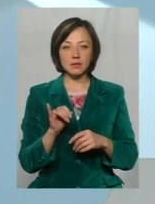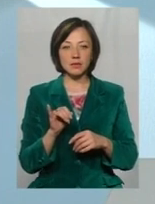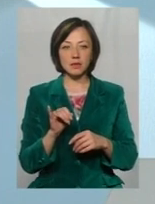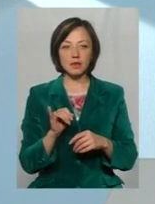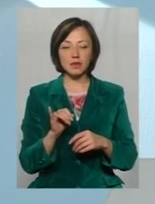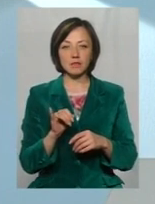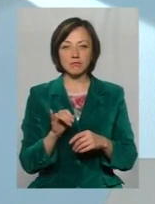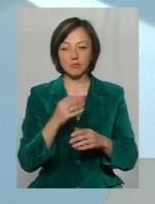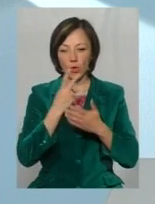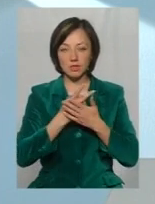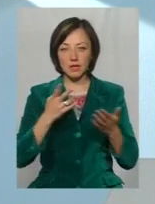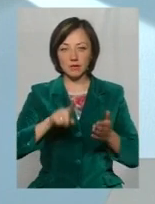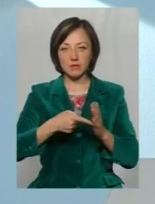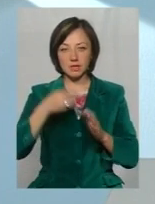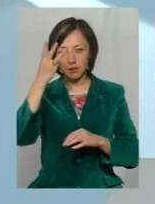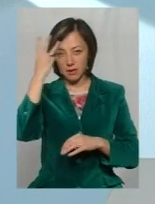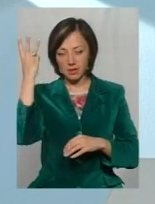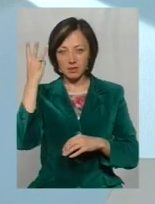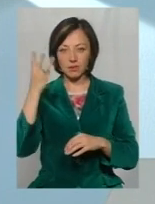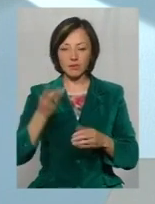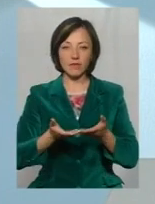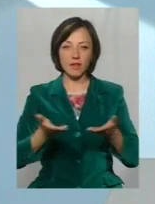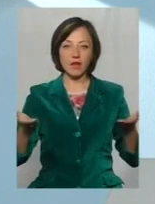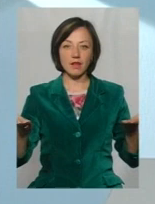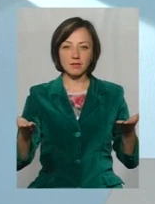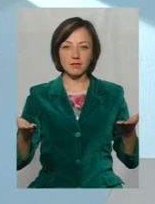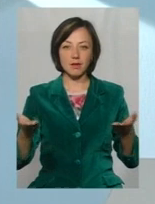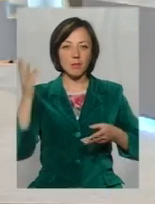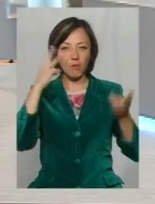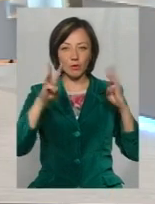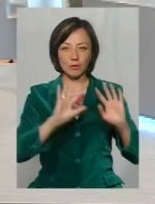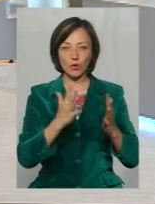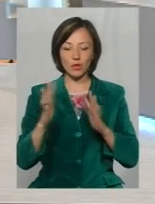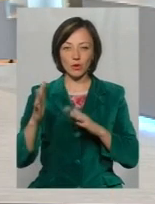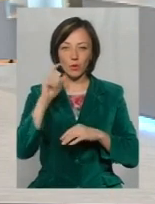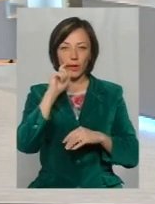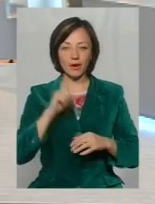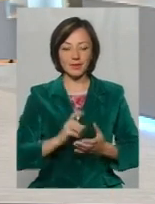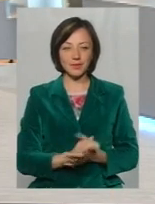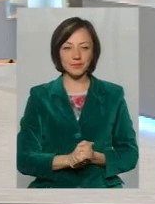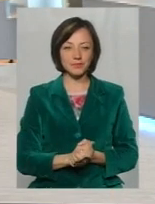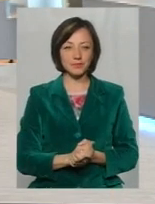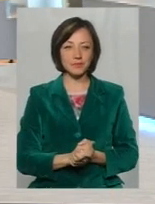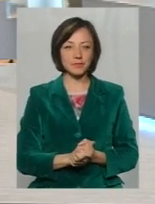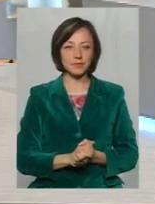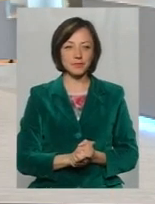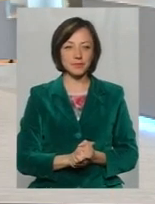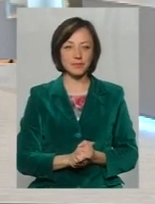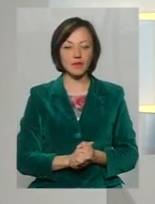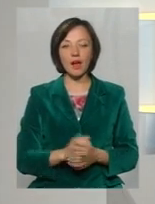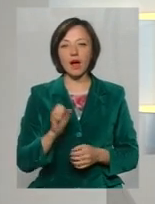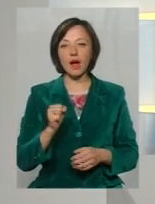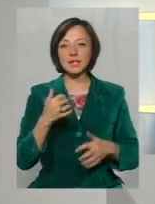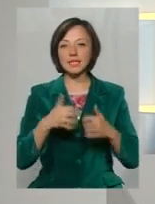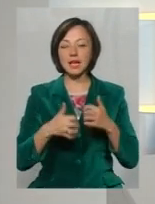місто Хмельницький на арені, можливо, таких фешн-подій України. Ну, а